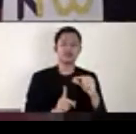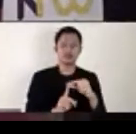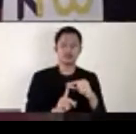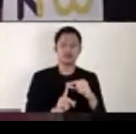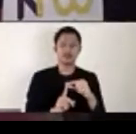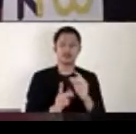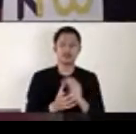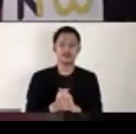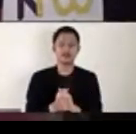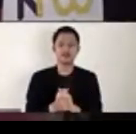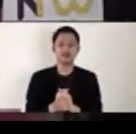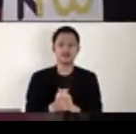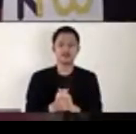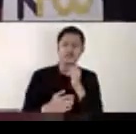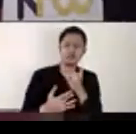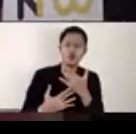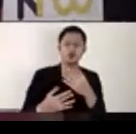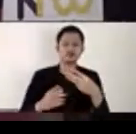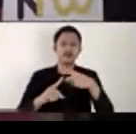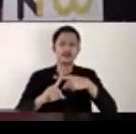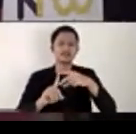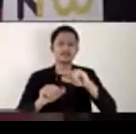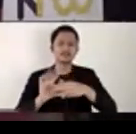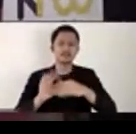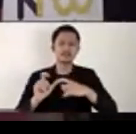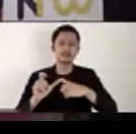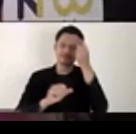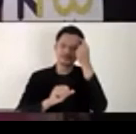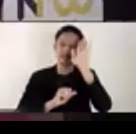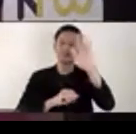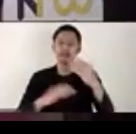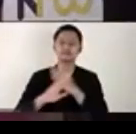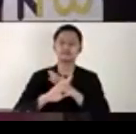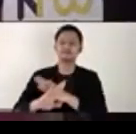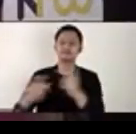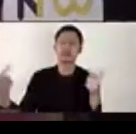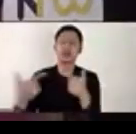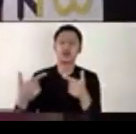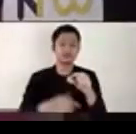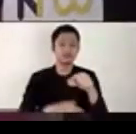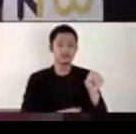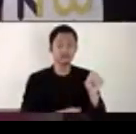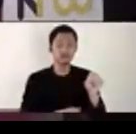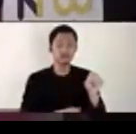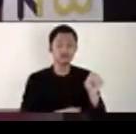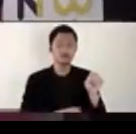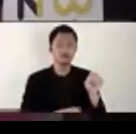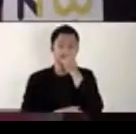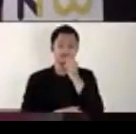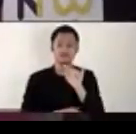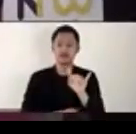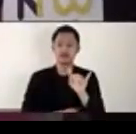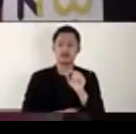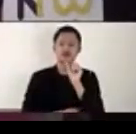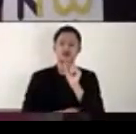the Risk of tradition and Palm extremism wokpan ini ini lantai Maksudnya itu untuk di